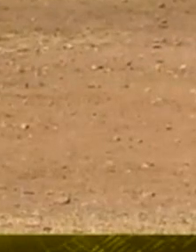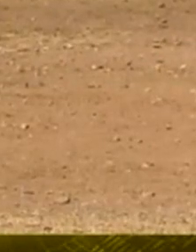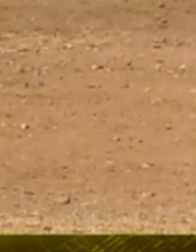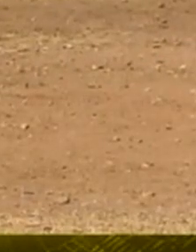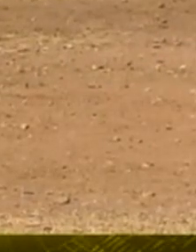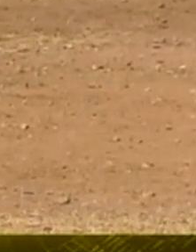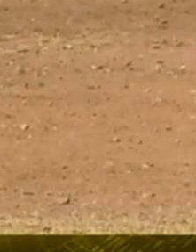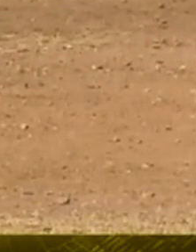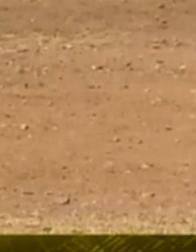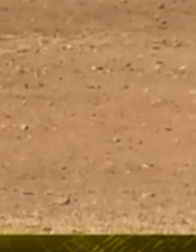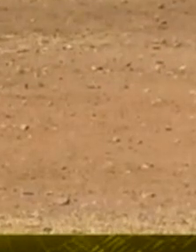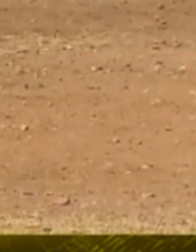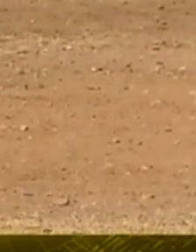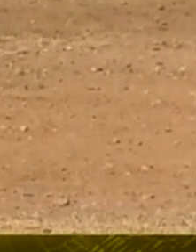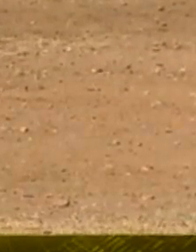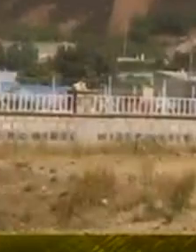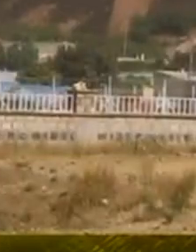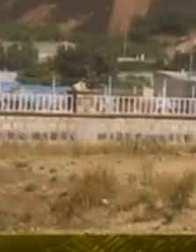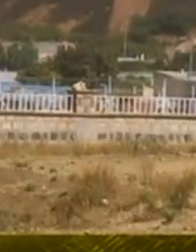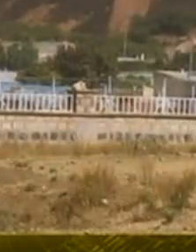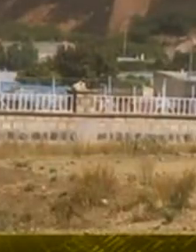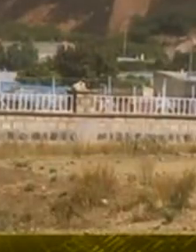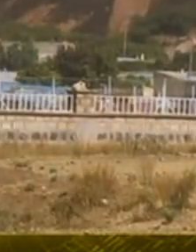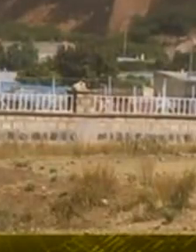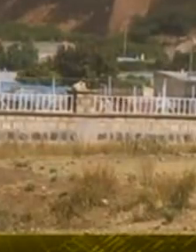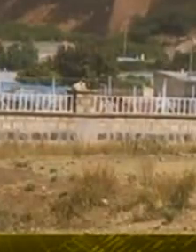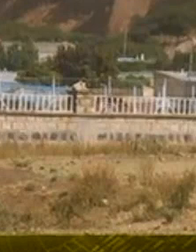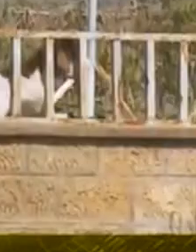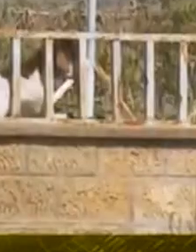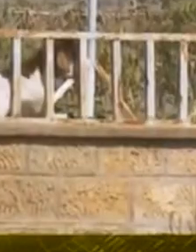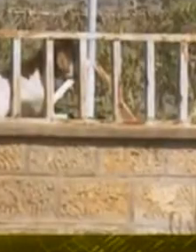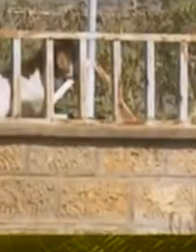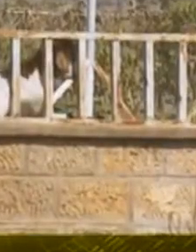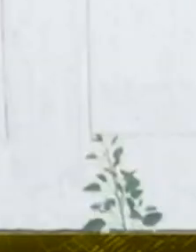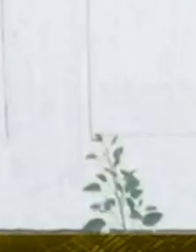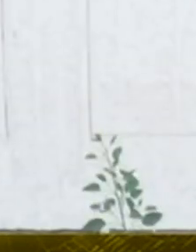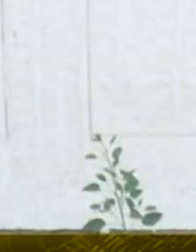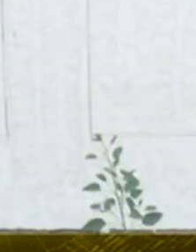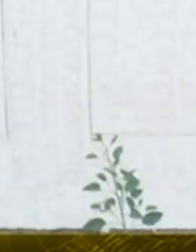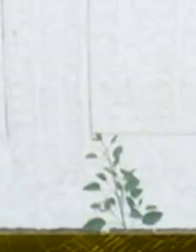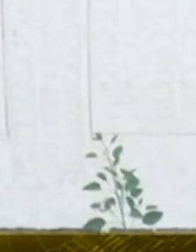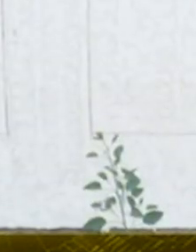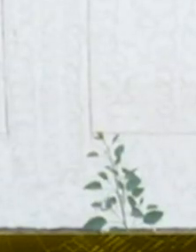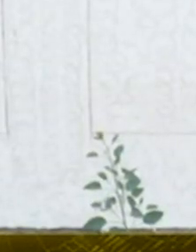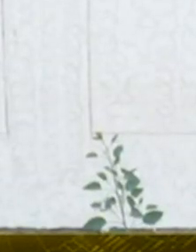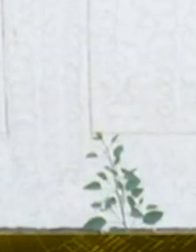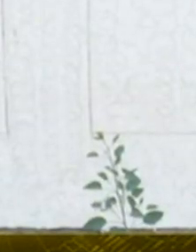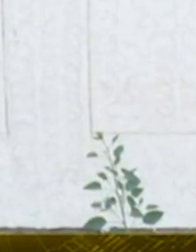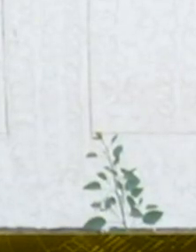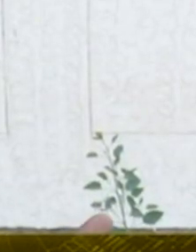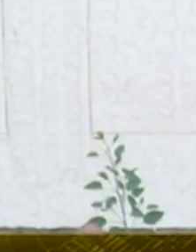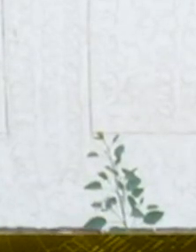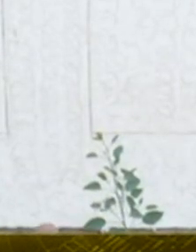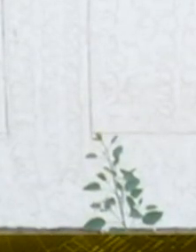مززامو بزحت روحاتات سي ان اينا زبلم متحاور كيد سرح سبورت كتما ابي عدي ممر سلمون ابرها بفلاي دما ملا